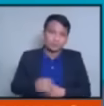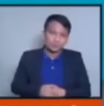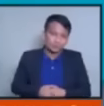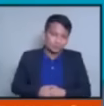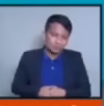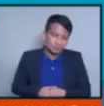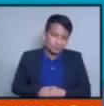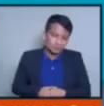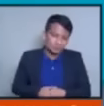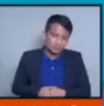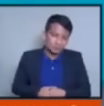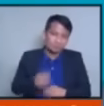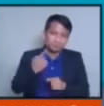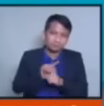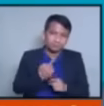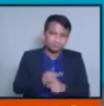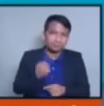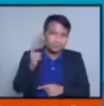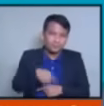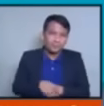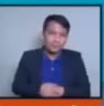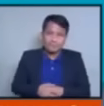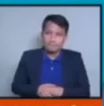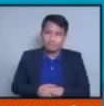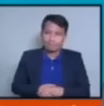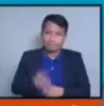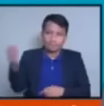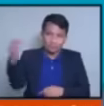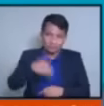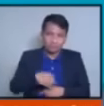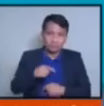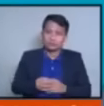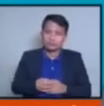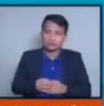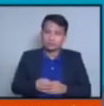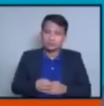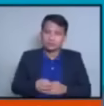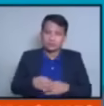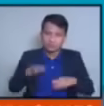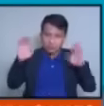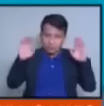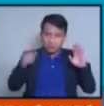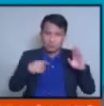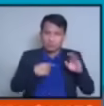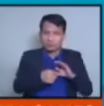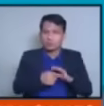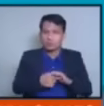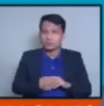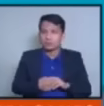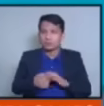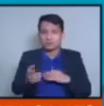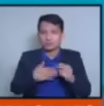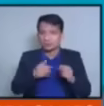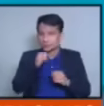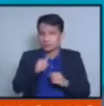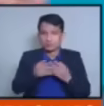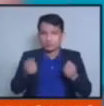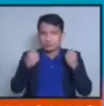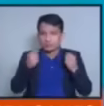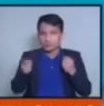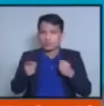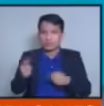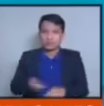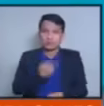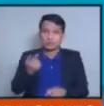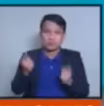rito. Opo sir, tama sir. Sige po sir, pumunta po kayo rito sir, sumuko kayo sa ating mga kinaukulan, although hindi ka maukulong kasi